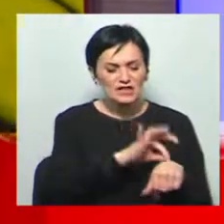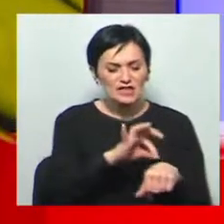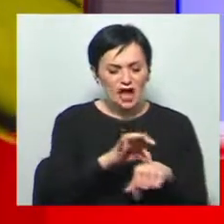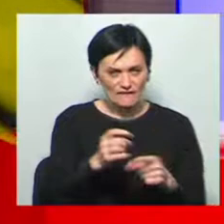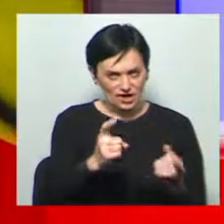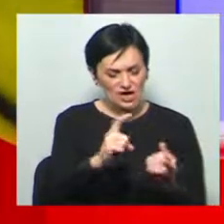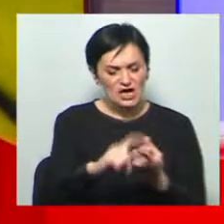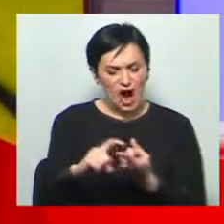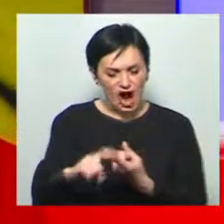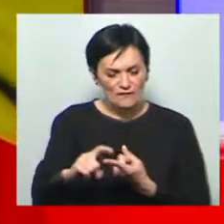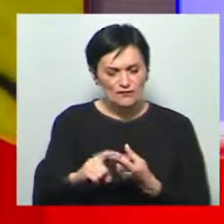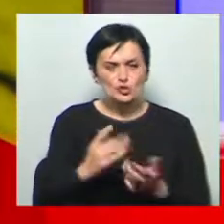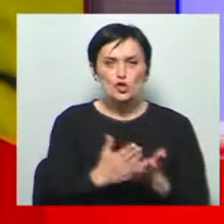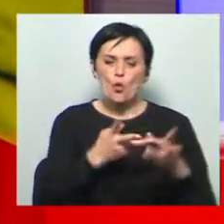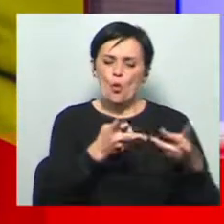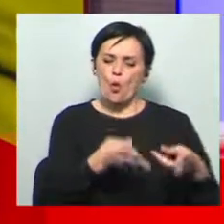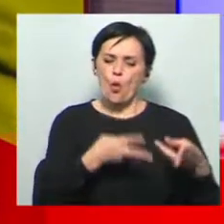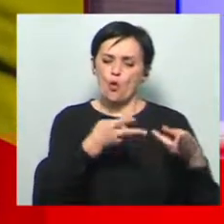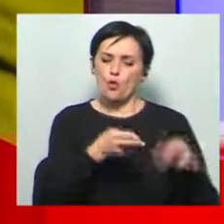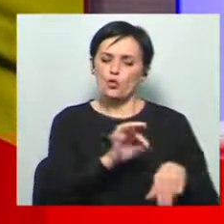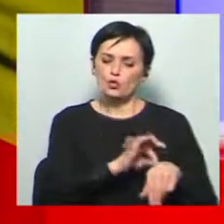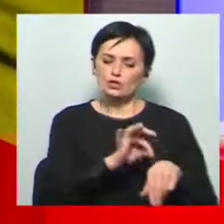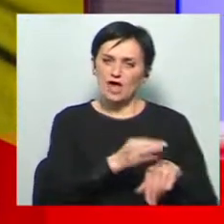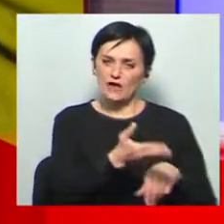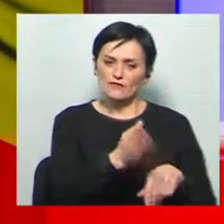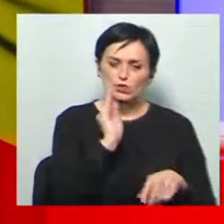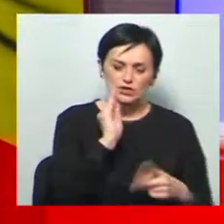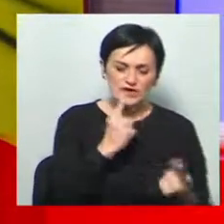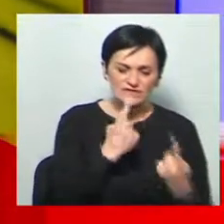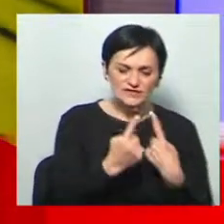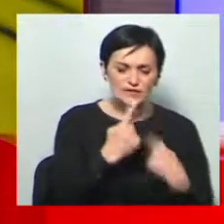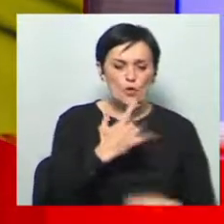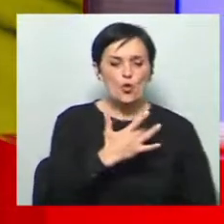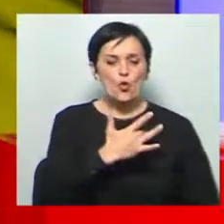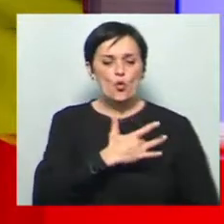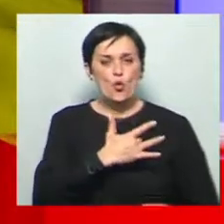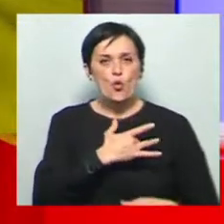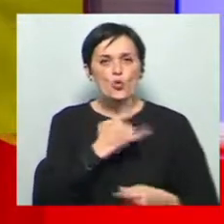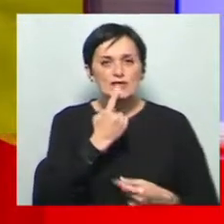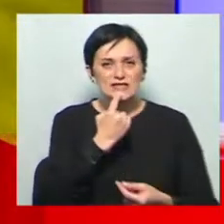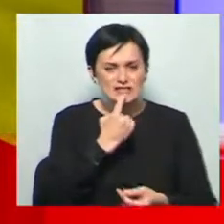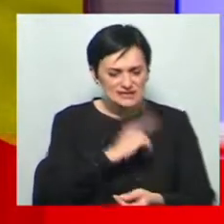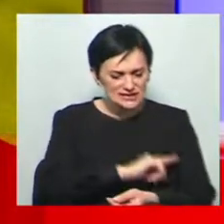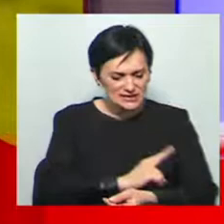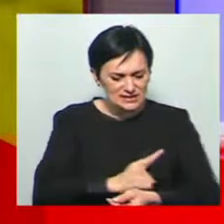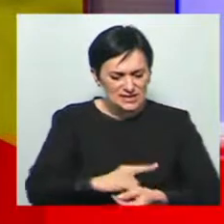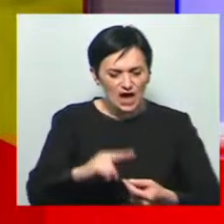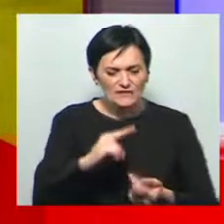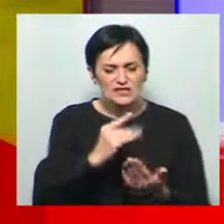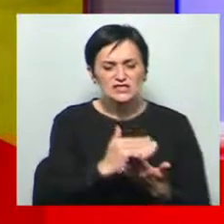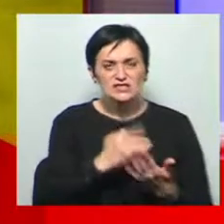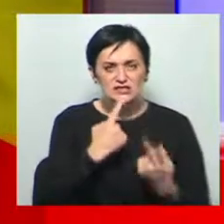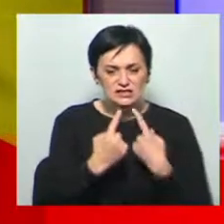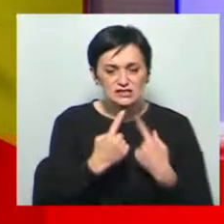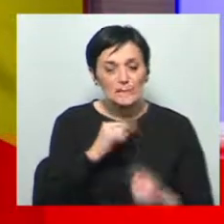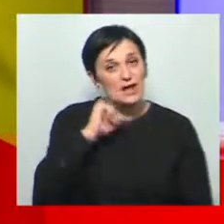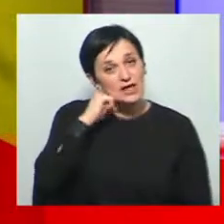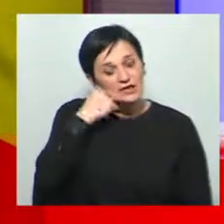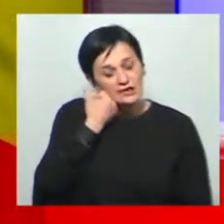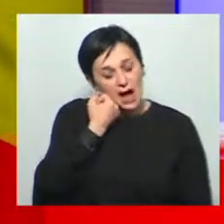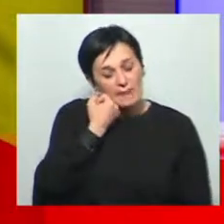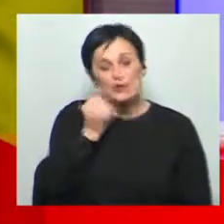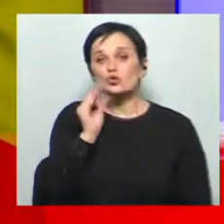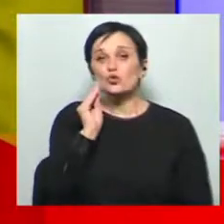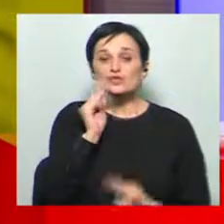არის განხილვისაგანი, ონკოლოგიურ დაავადებებზე, როდესაც საუბრობთ, გულ-სისხლძარღვთა სისტემის დაავადებებზე, როდესაც საუბრობთ, დაბერებაზე,